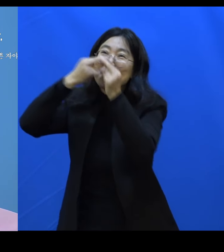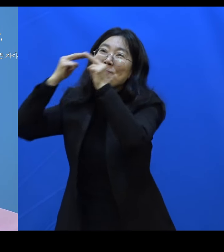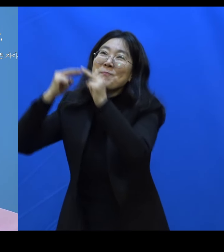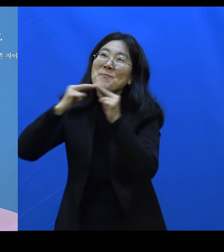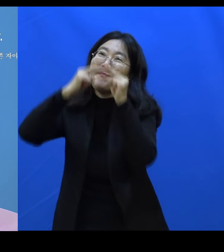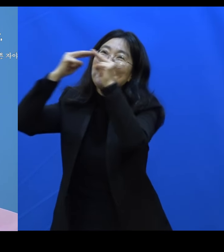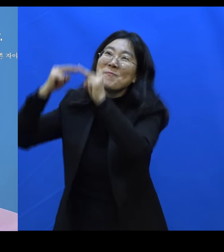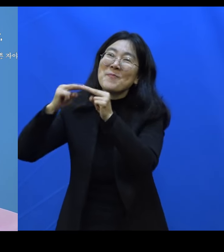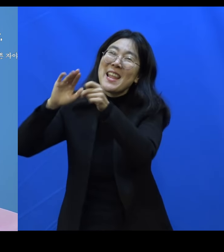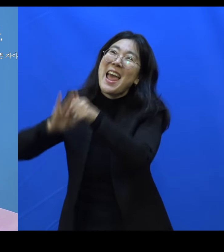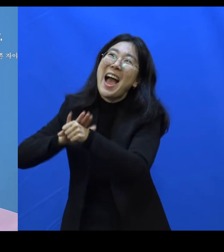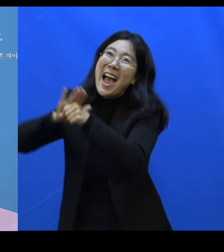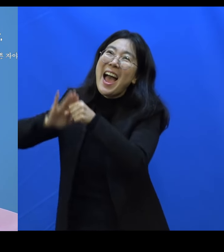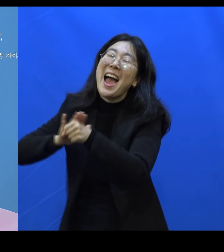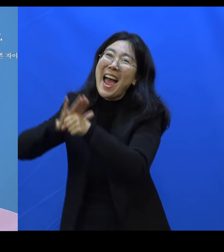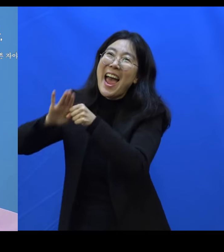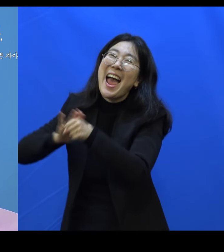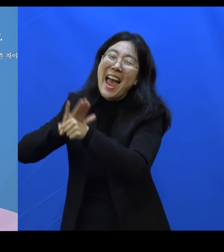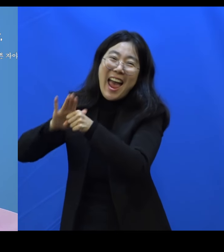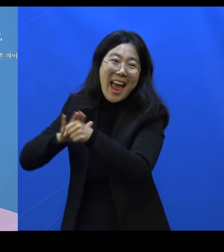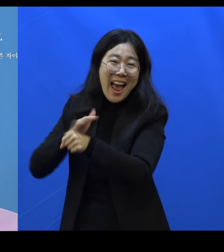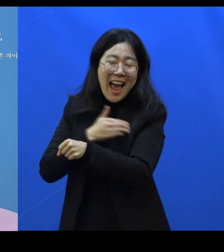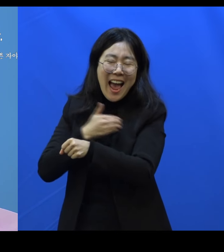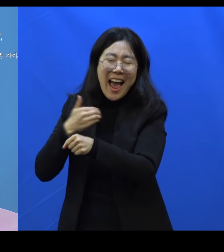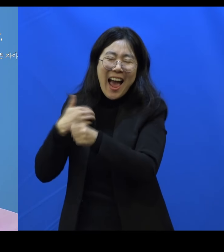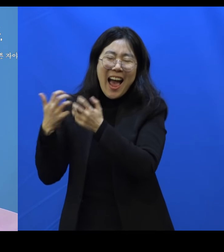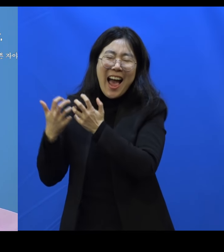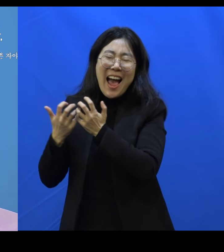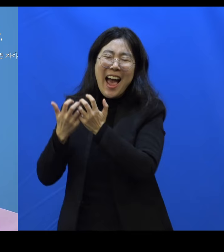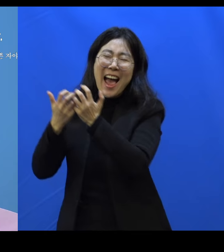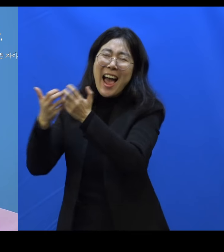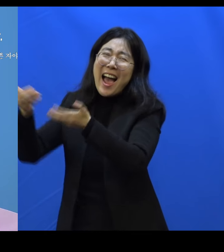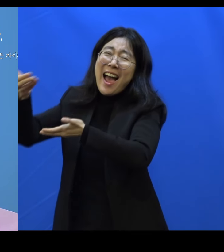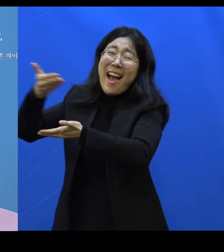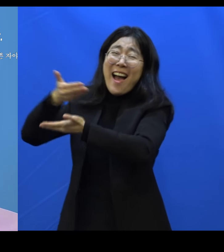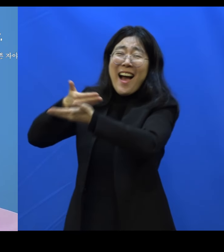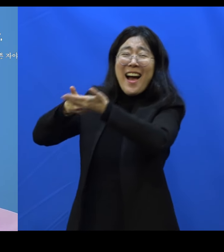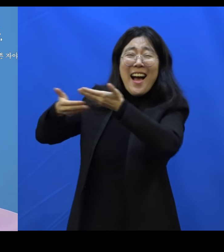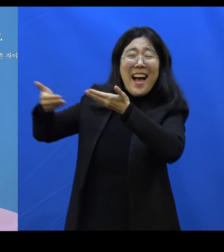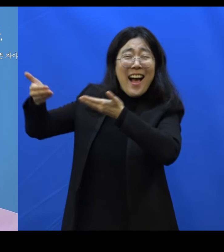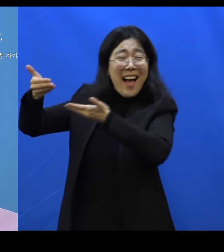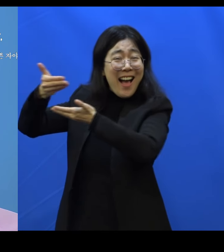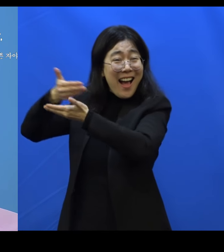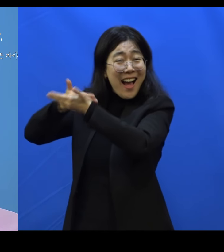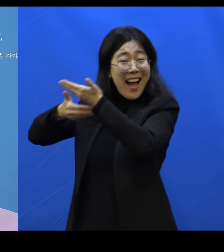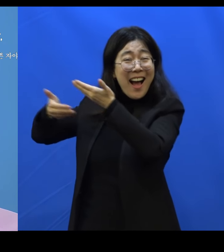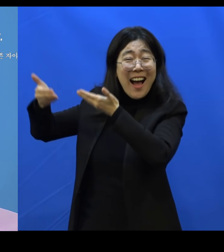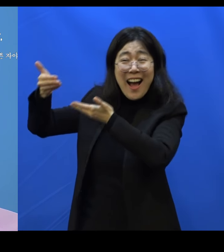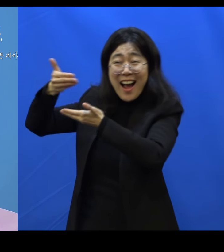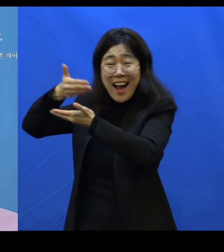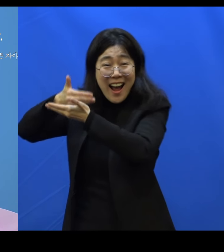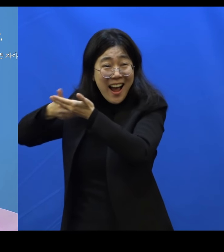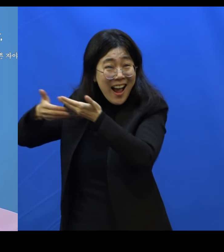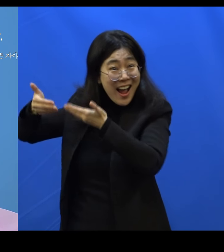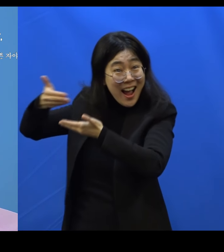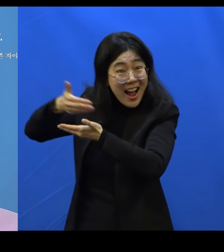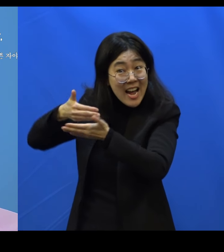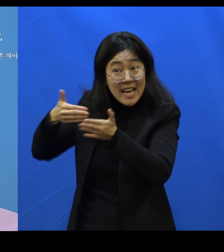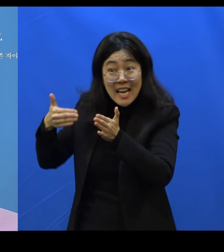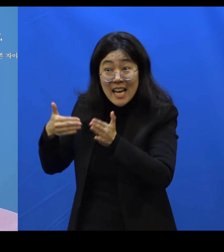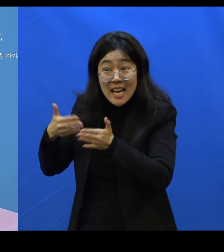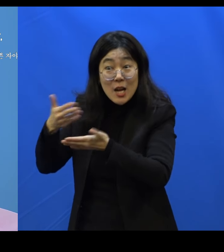처음에는 우리가 그 친밀한 하나님과의 관계를 충분히 누려야 돼요. 충분히 누려야 돼요. 근데 그게 끝이 아니라는 거예요.